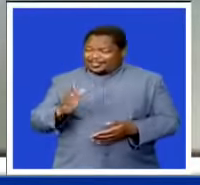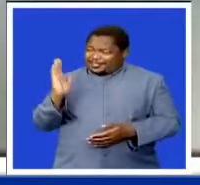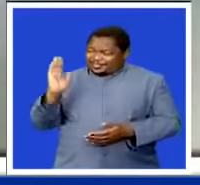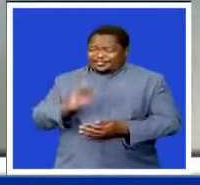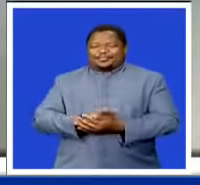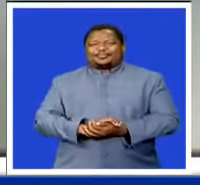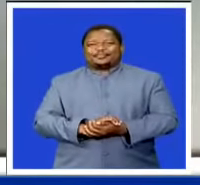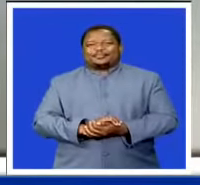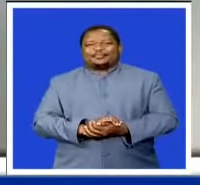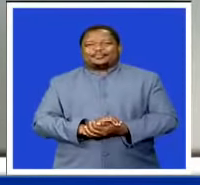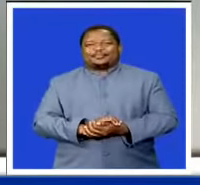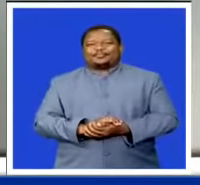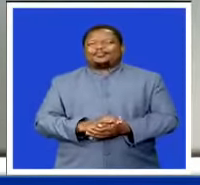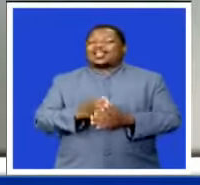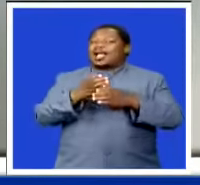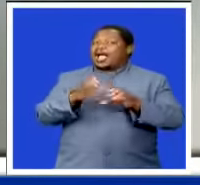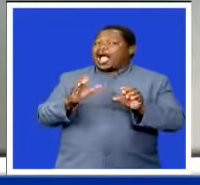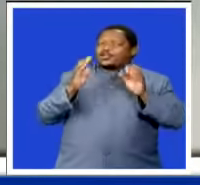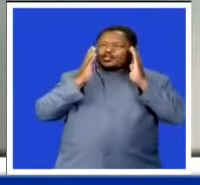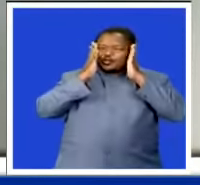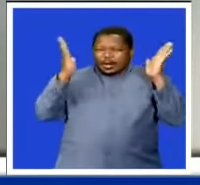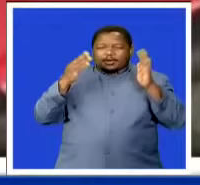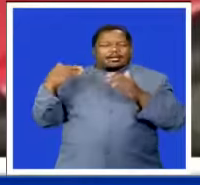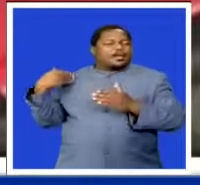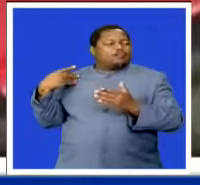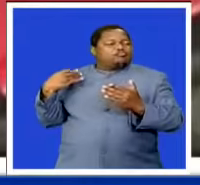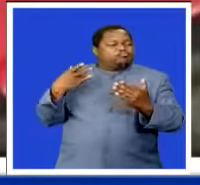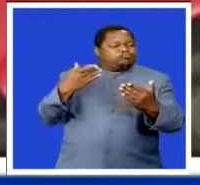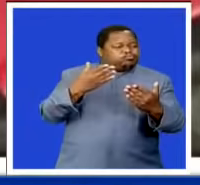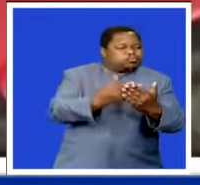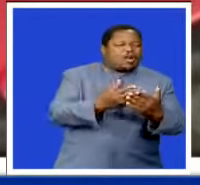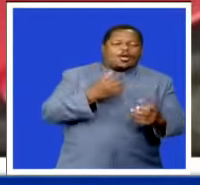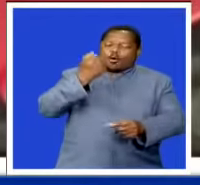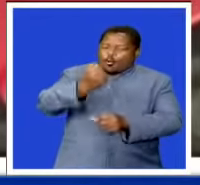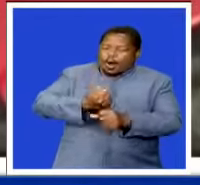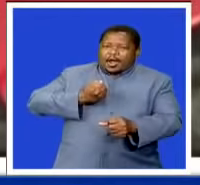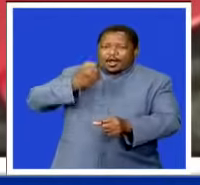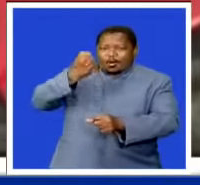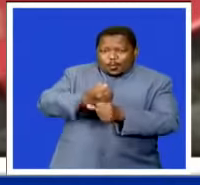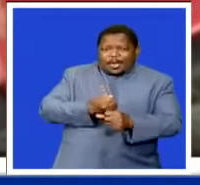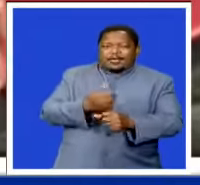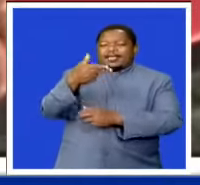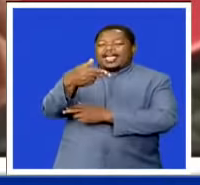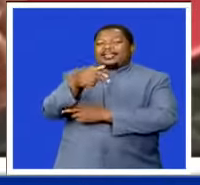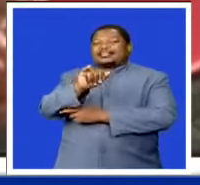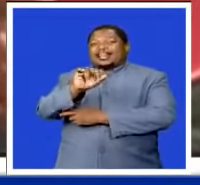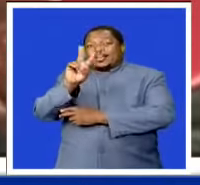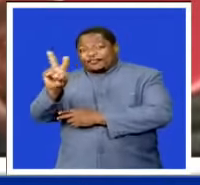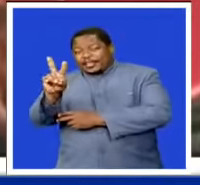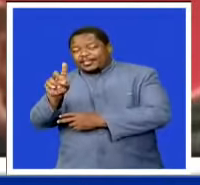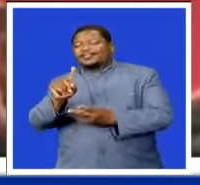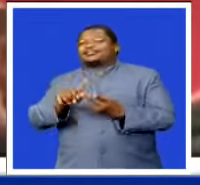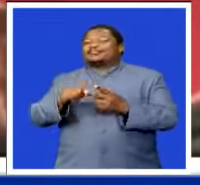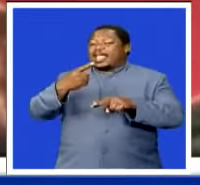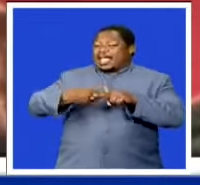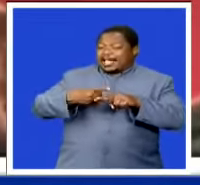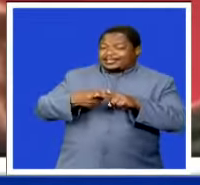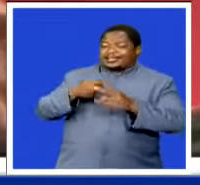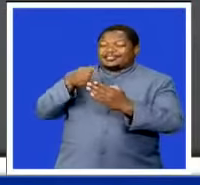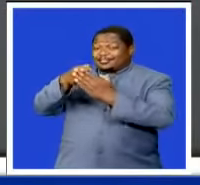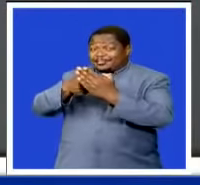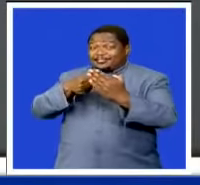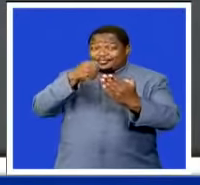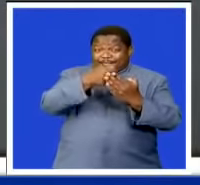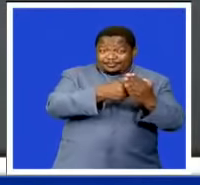Livele Eswatini selidlale indzima lebandi ekulweni nekwanza kweligciwane i-HIV nesifo se-AIDS njengoba bamfu labangemashumi layimfica